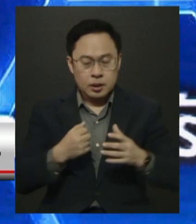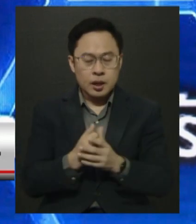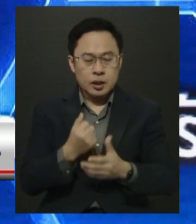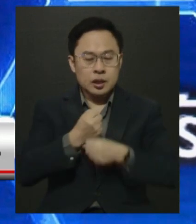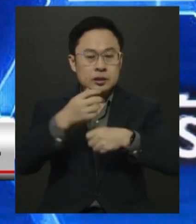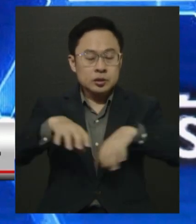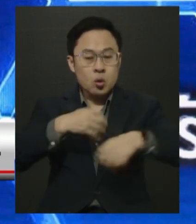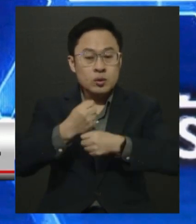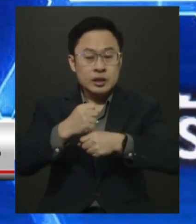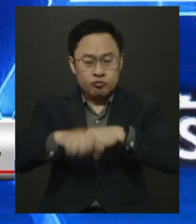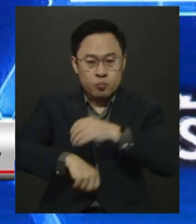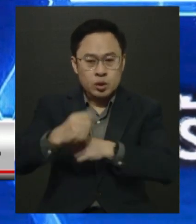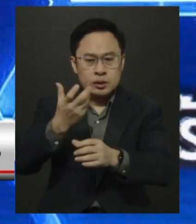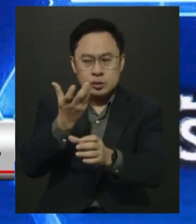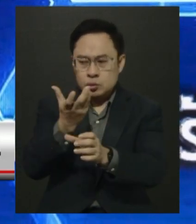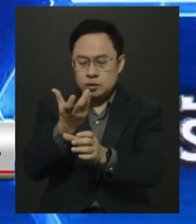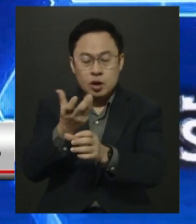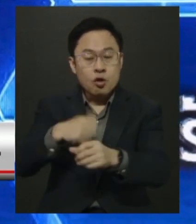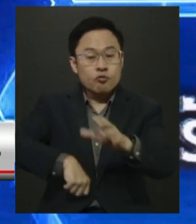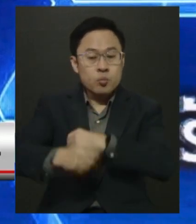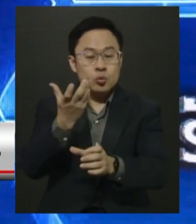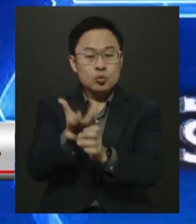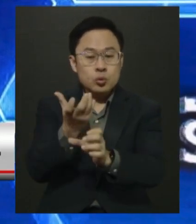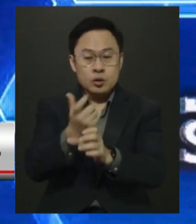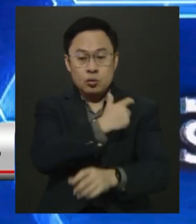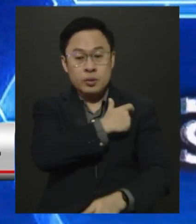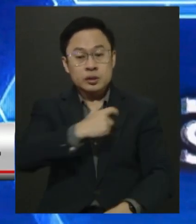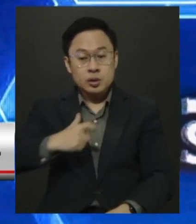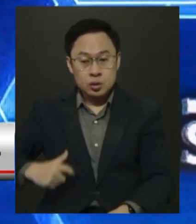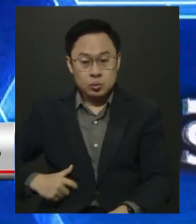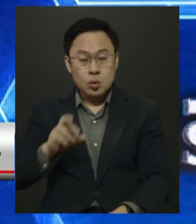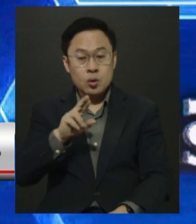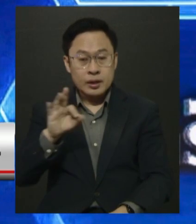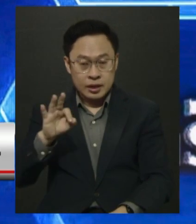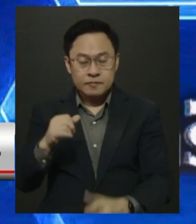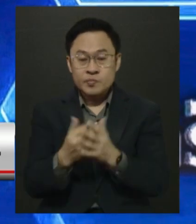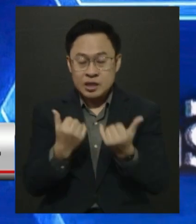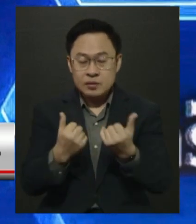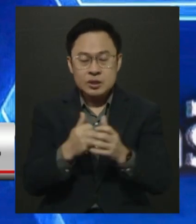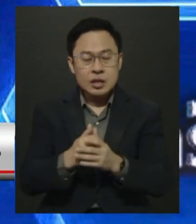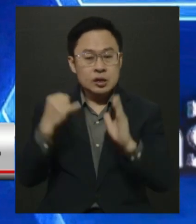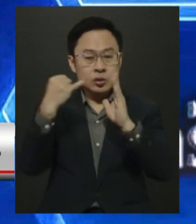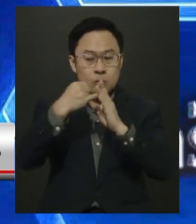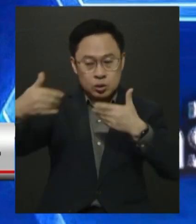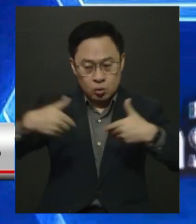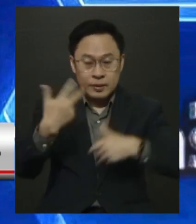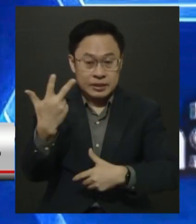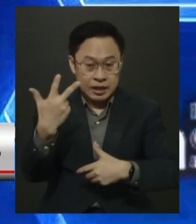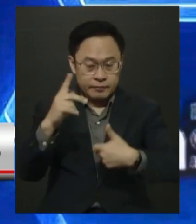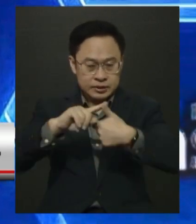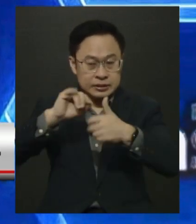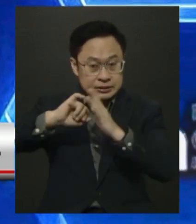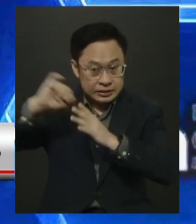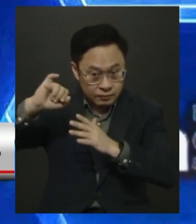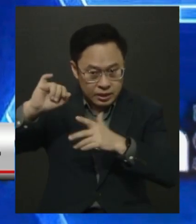อลชิงถ้วยพระราชทานคิงคัพครั้งที่50ที่ณตอนนี้ครับมี3จังหวัดที่เสนอตัวเข้ามาประกอบไปด้วยจังหวัดเชียงใหม่